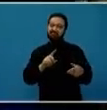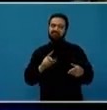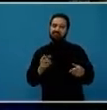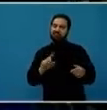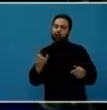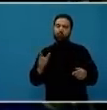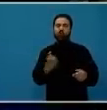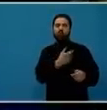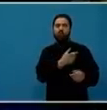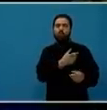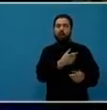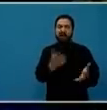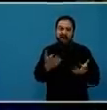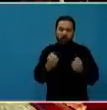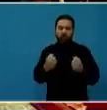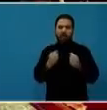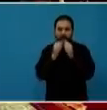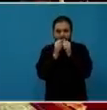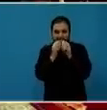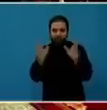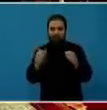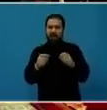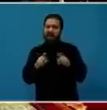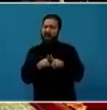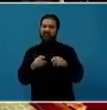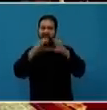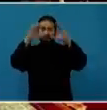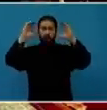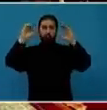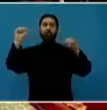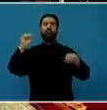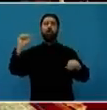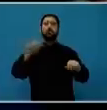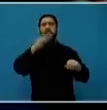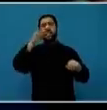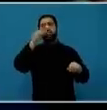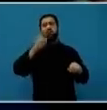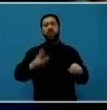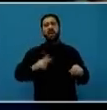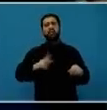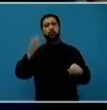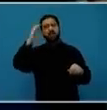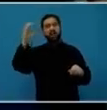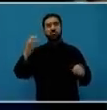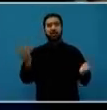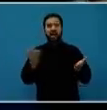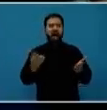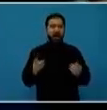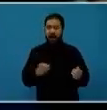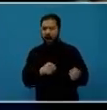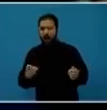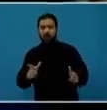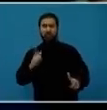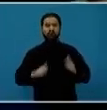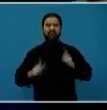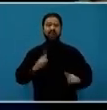biserica. Tot Mitropolitul Antonie Plămădarea ne spune că există creștini care caută suferința, pentru că ei